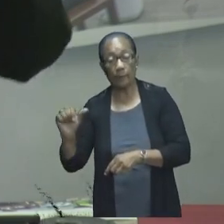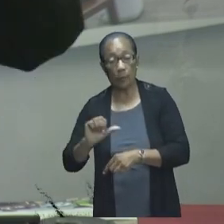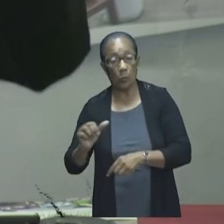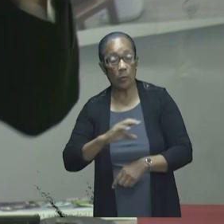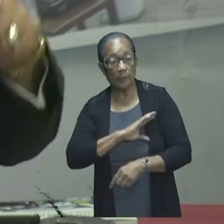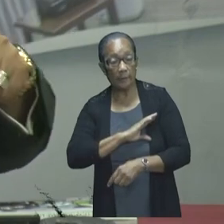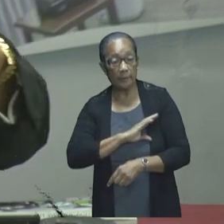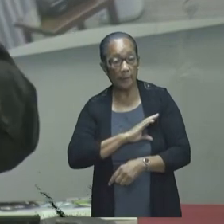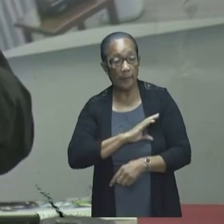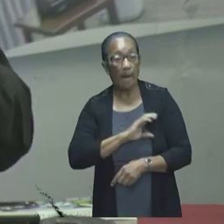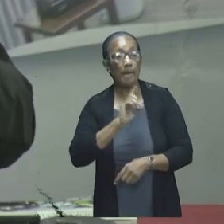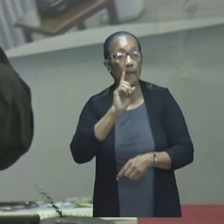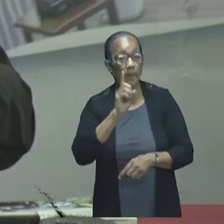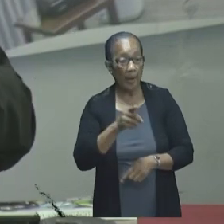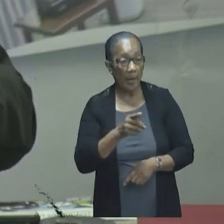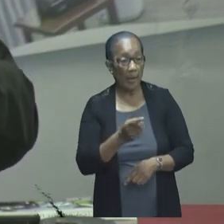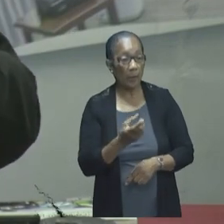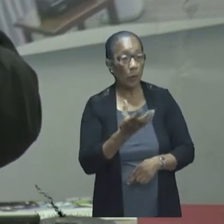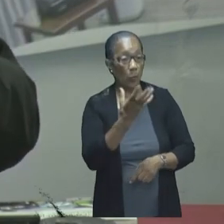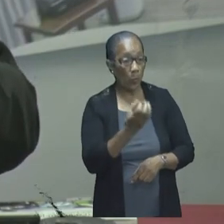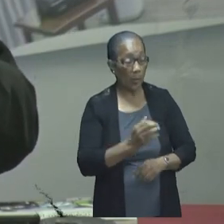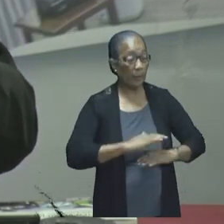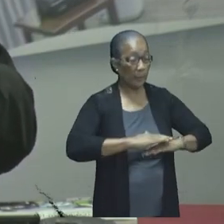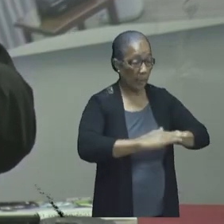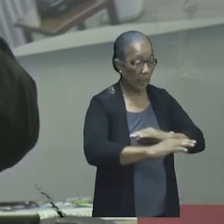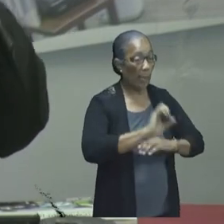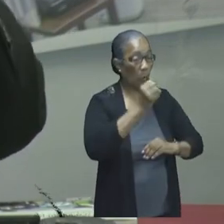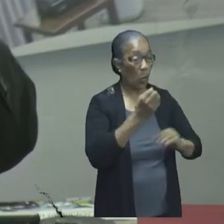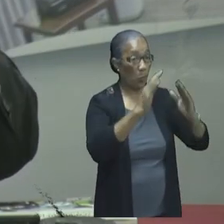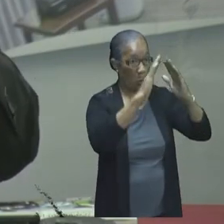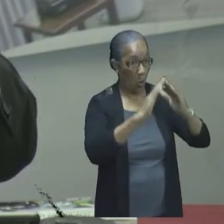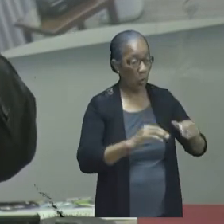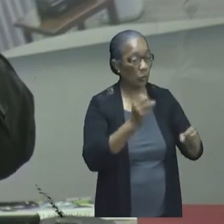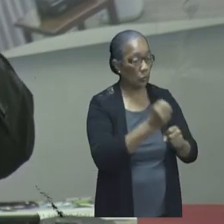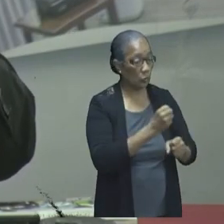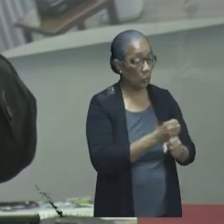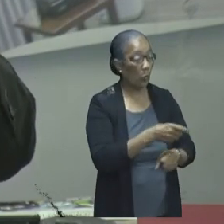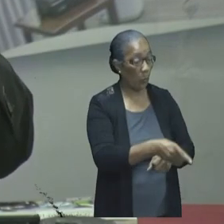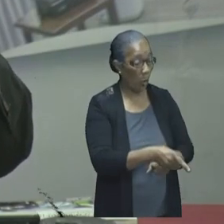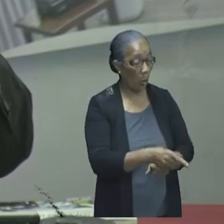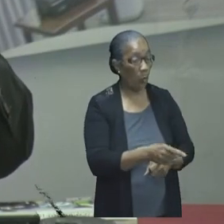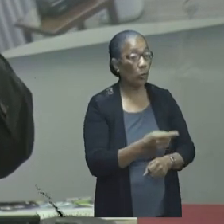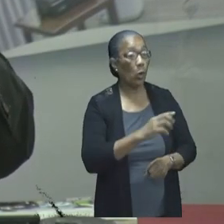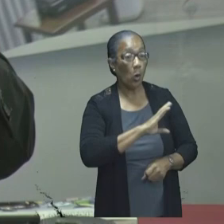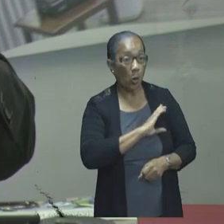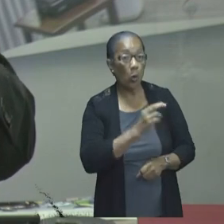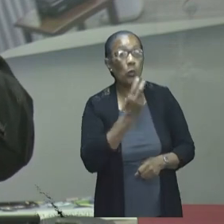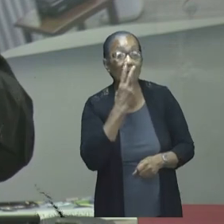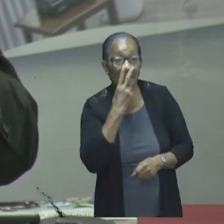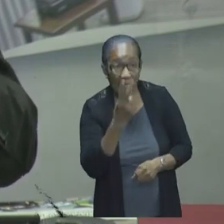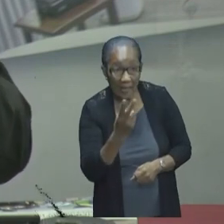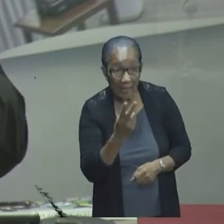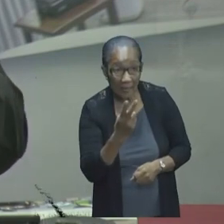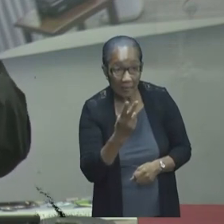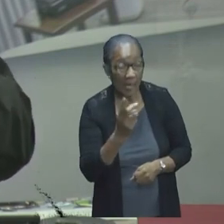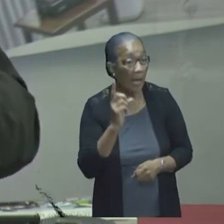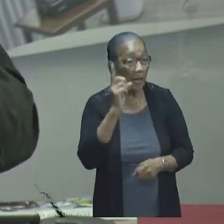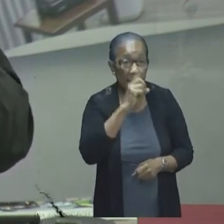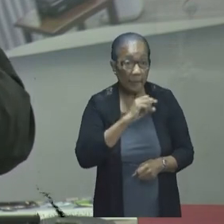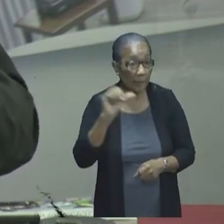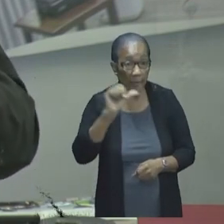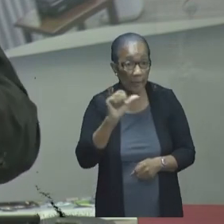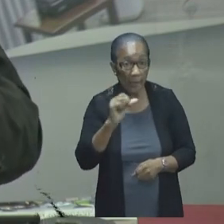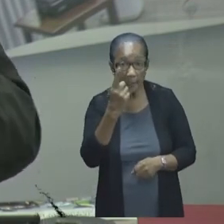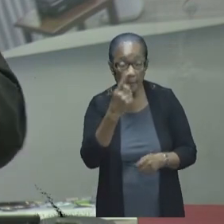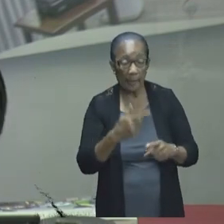maar zij die ook een trucje terrein va voor bewoning bewogen dat wordt ook gecheckt bij glimpses of zijn niet uit eerder gehad hebben zodat